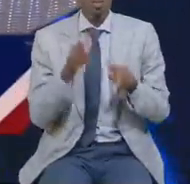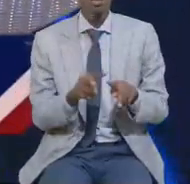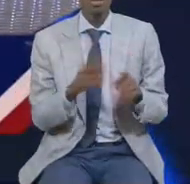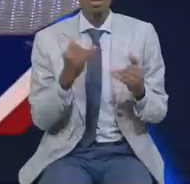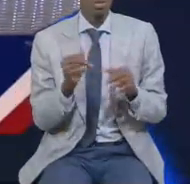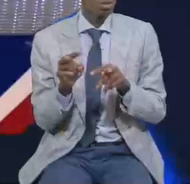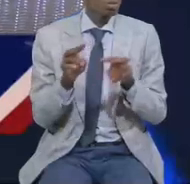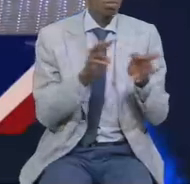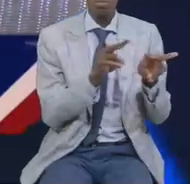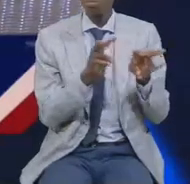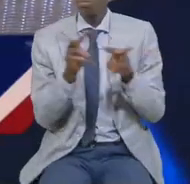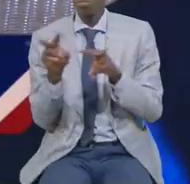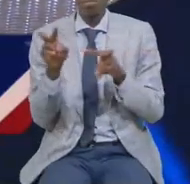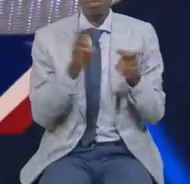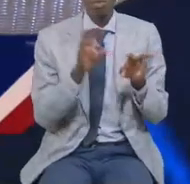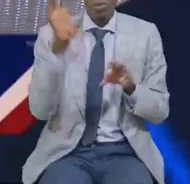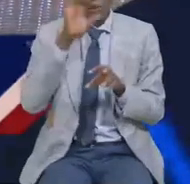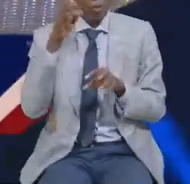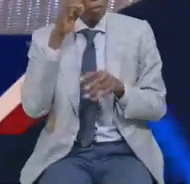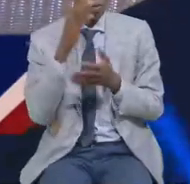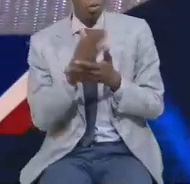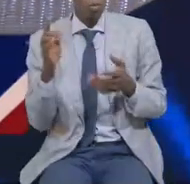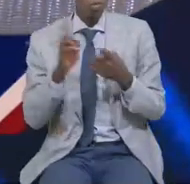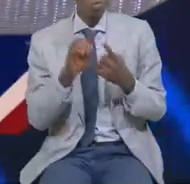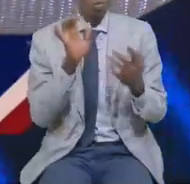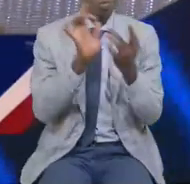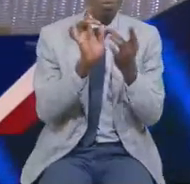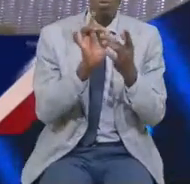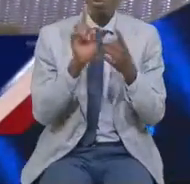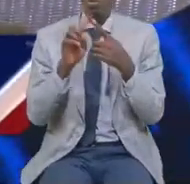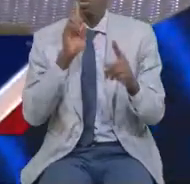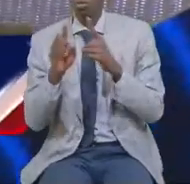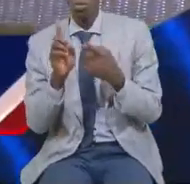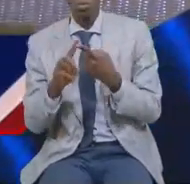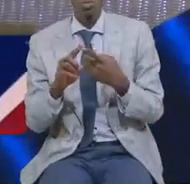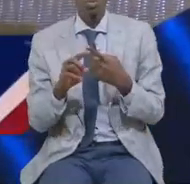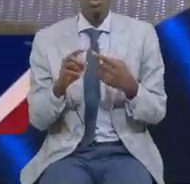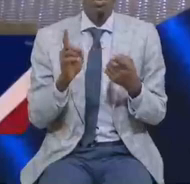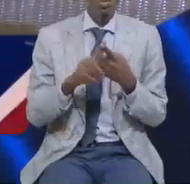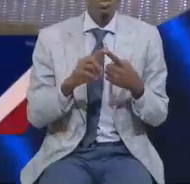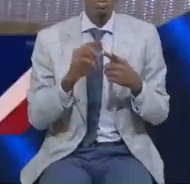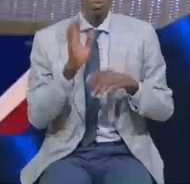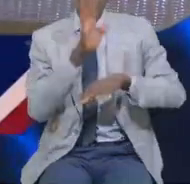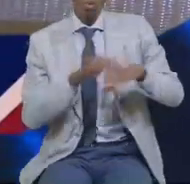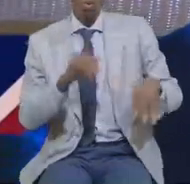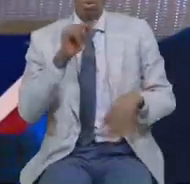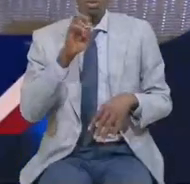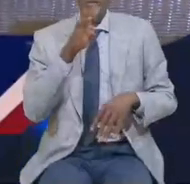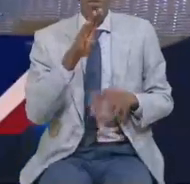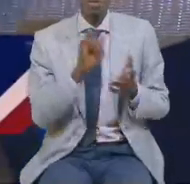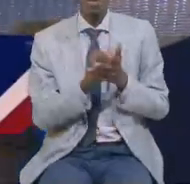là et il cherche à contacter quelqu'un, à parler, que quelqu'un parle à Nebuchadnezzar pour que cela n'arrive